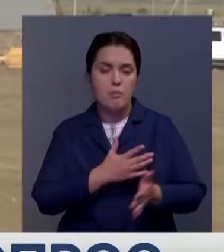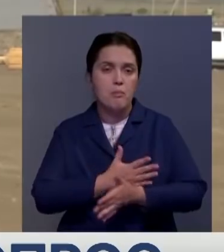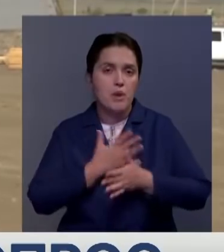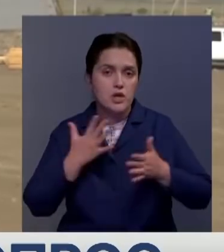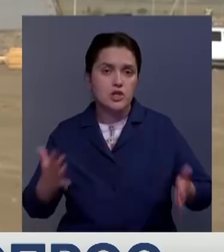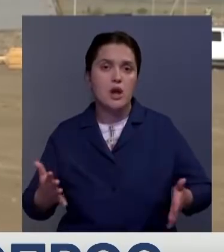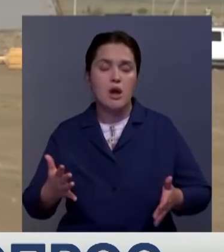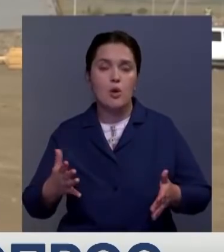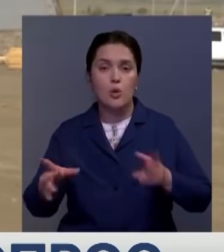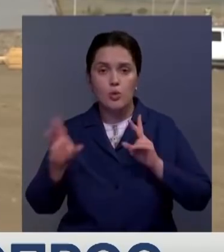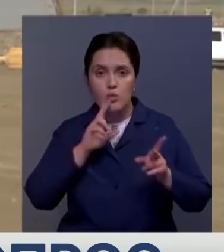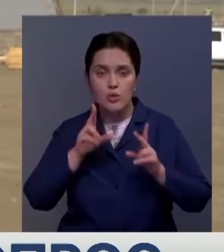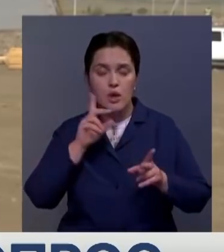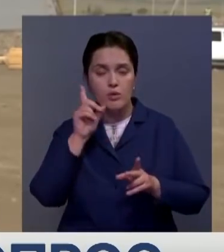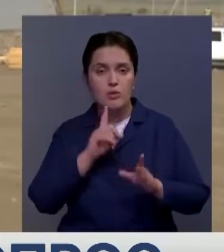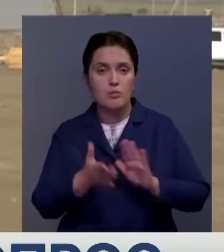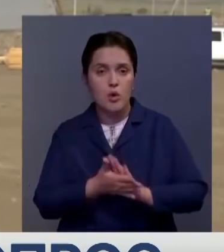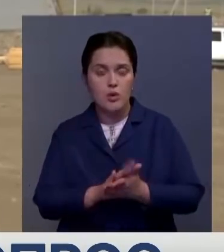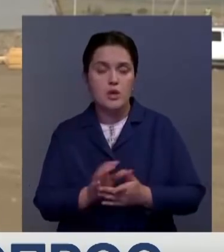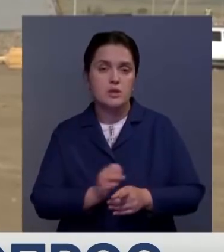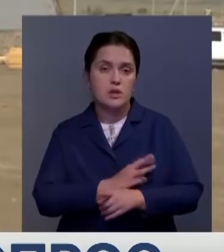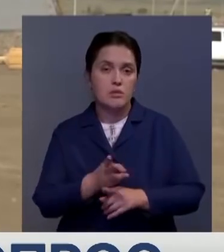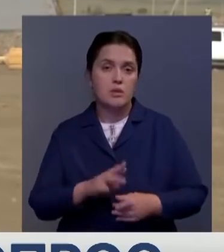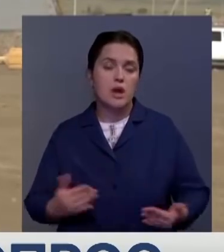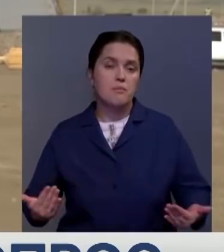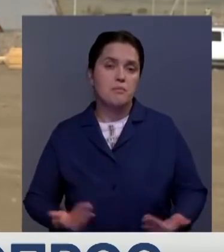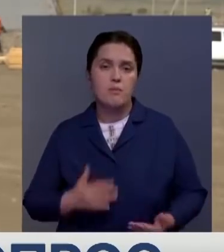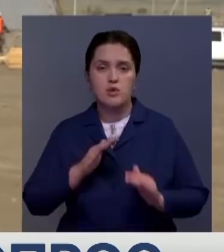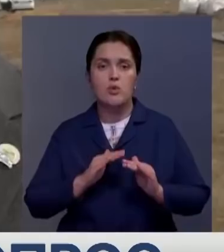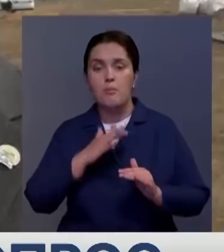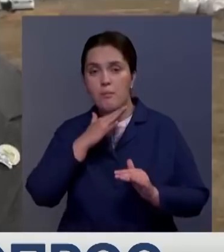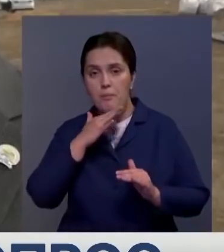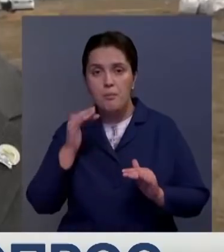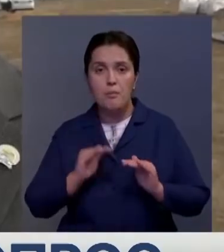есть создаются оптимальные условия для проживания большой многодетной